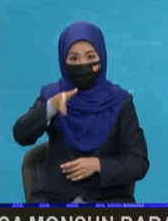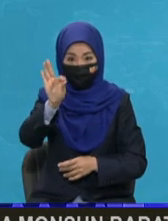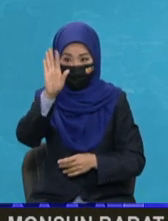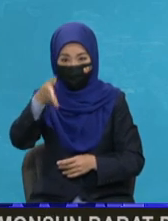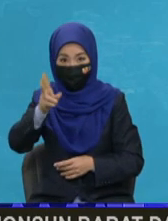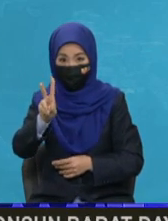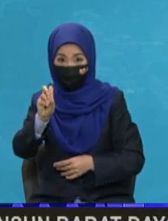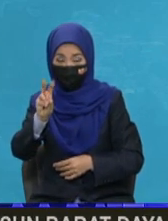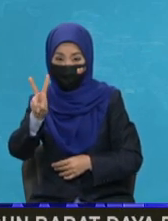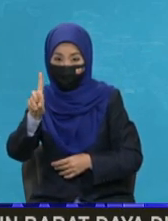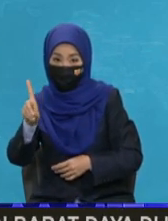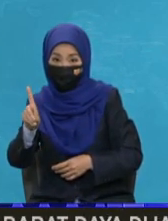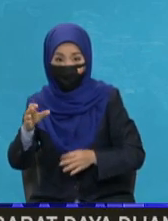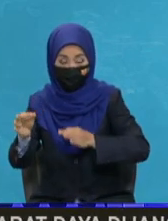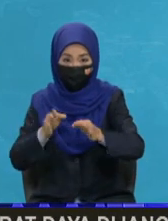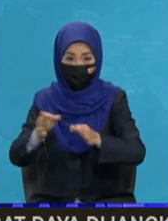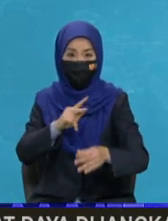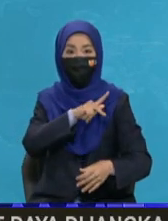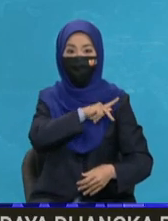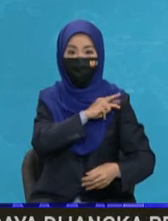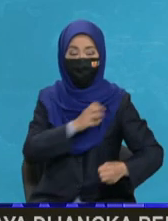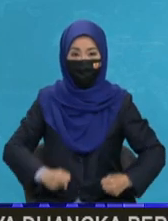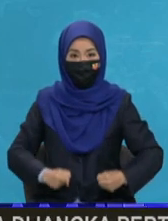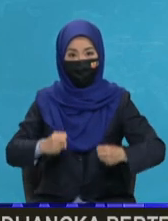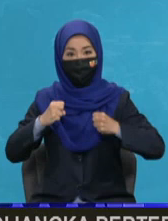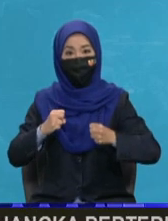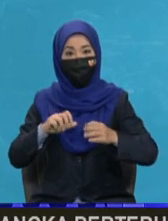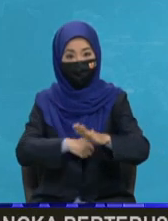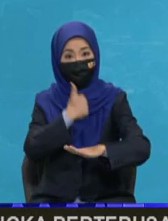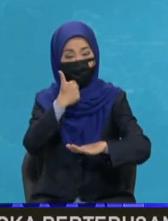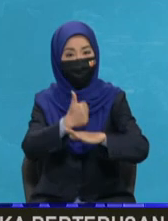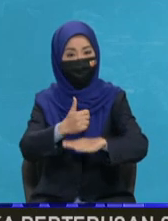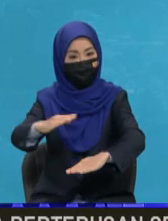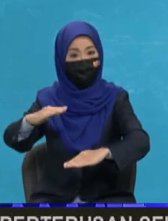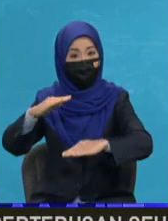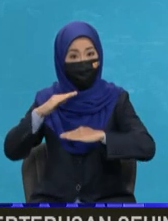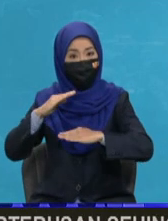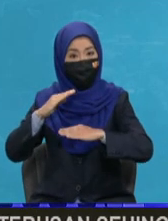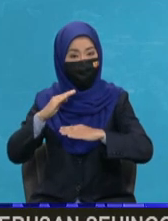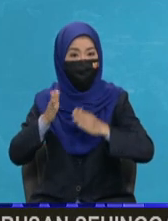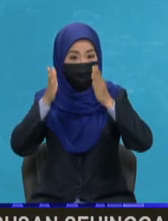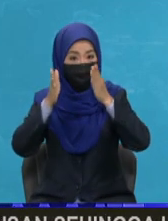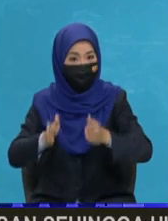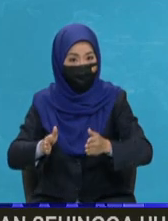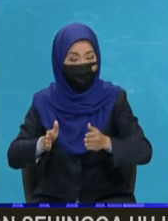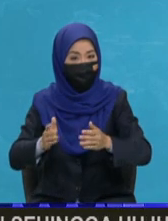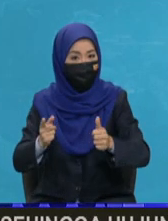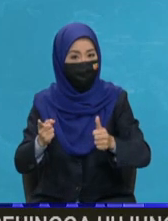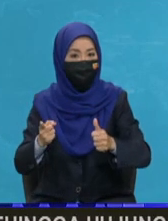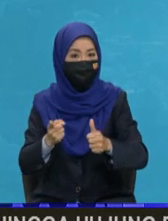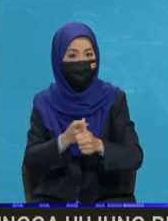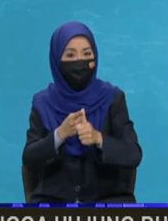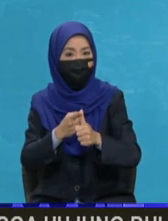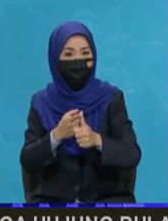2012 1 jelas Menteri Kesehatan disebabkan slot vaksinasi yang terhadap orang ramai mungkin diberikan slot